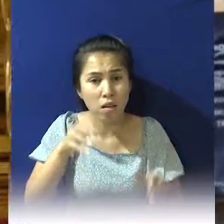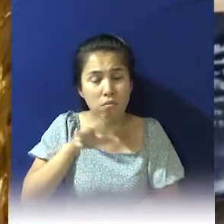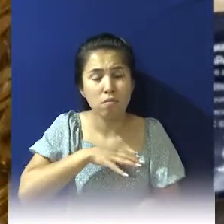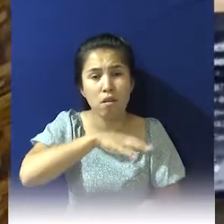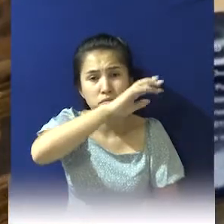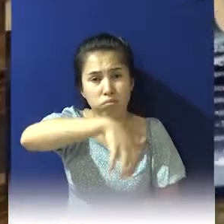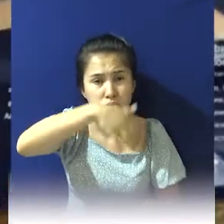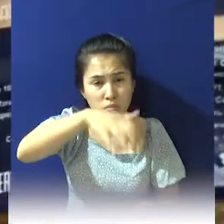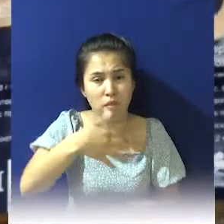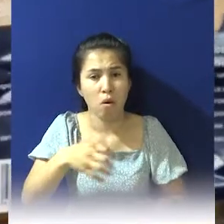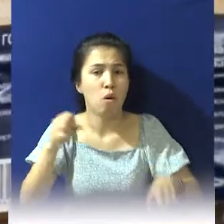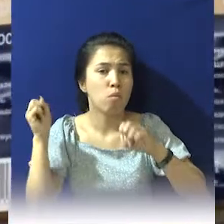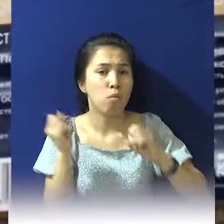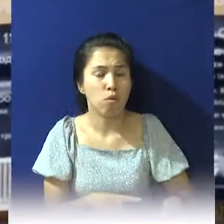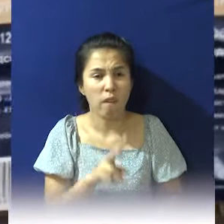на масло на